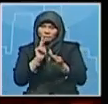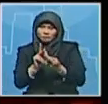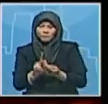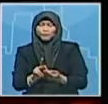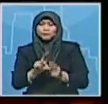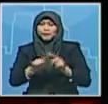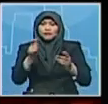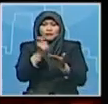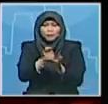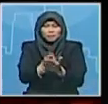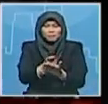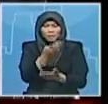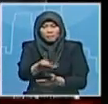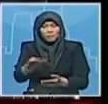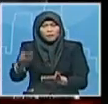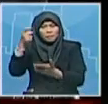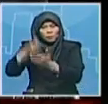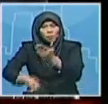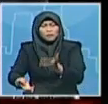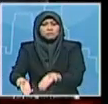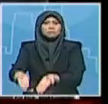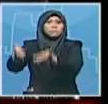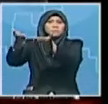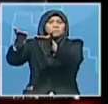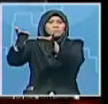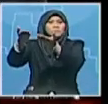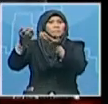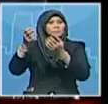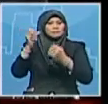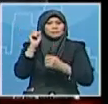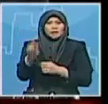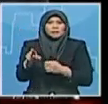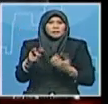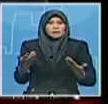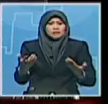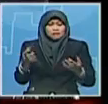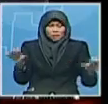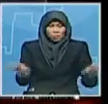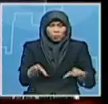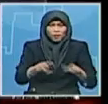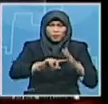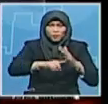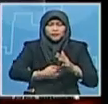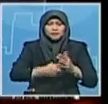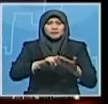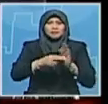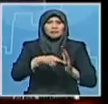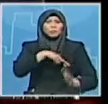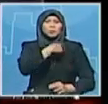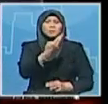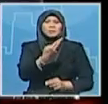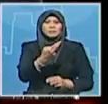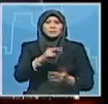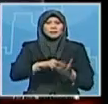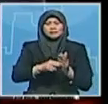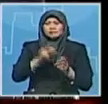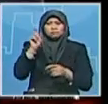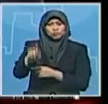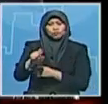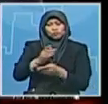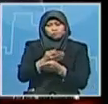Tapi tiba-tiba barang naik. Bila barang naik, dia dah tak dapat buat. Kalau dia buat, dia akan rugi. Jadi kadang-kadang terpaksa ditamatkan